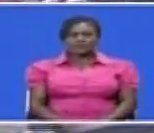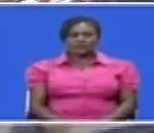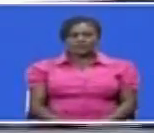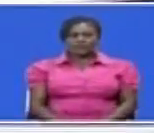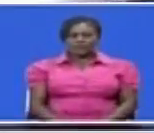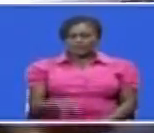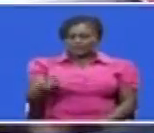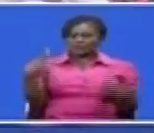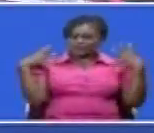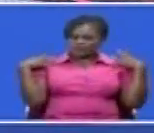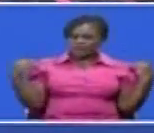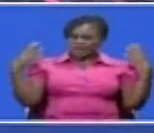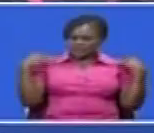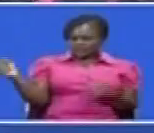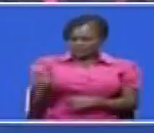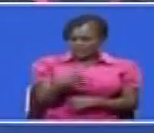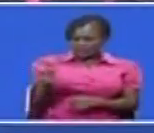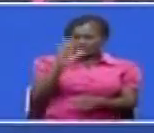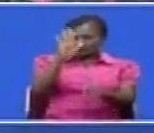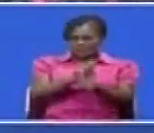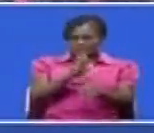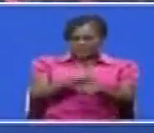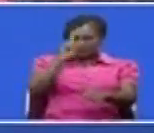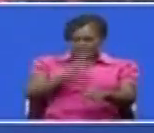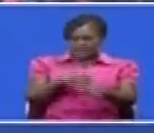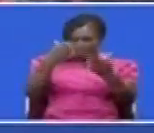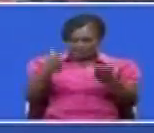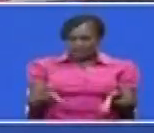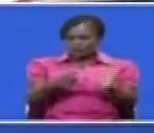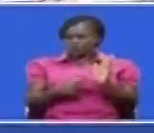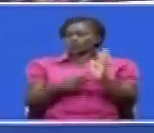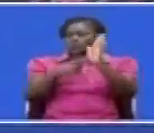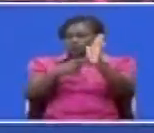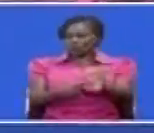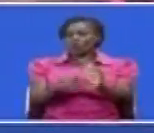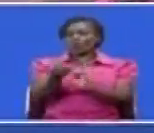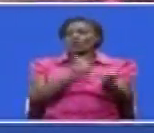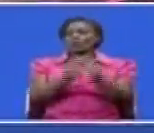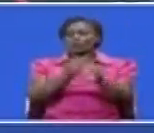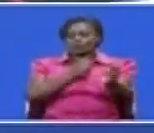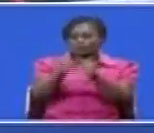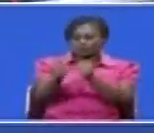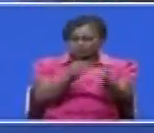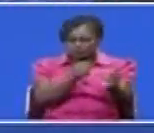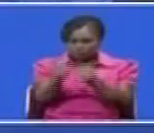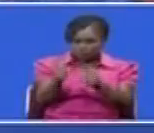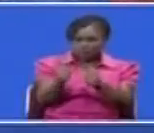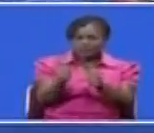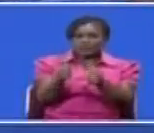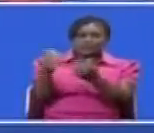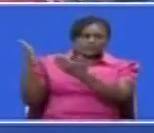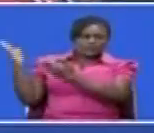Baada ya kunoa makali kwa muda wa miezi kadhaa, ulikuwa umewadia wakati wa kujimwaga jukwani katika mashindano ya Boxing Under the Stars. Mapigano